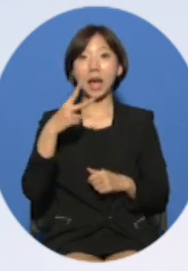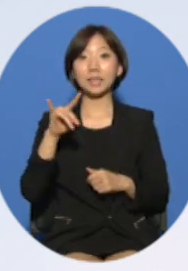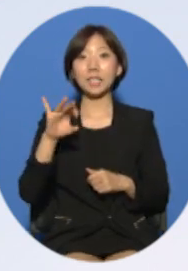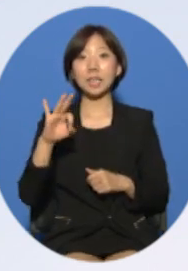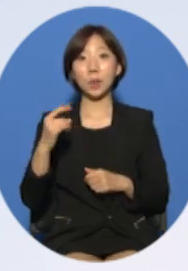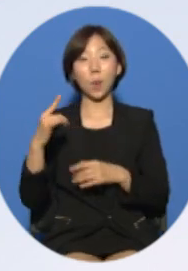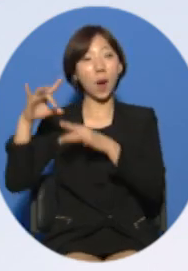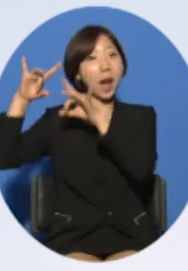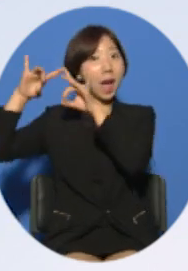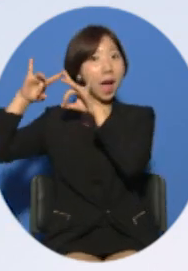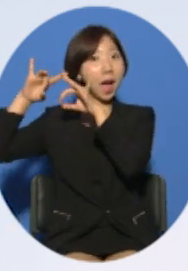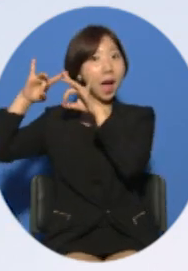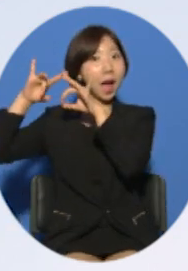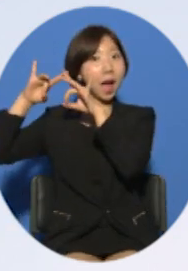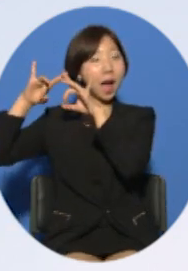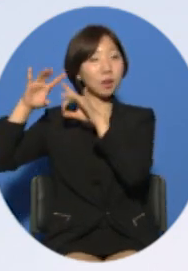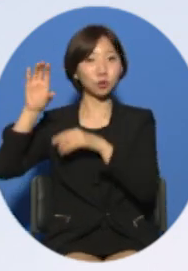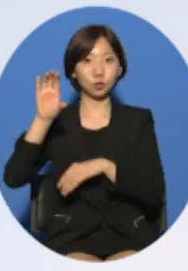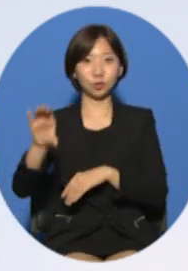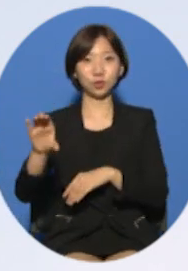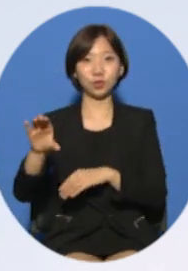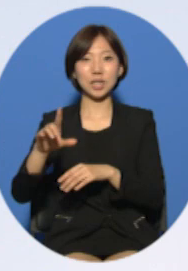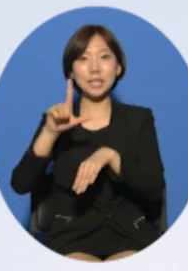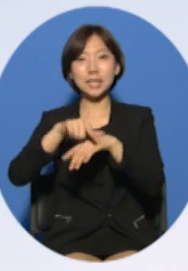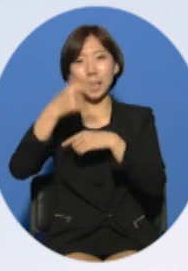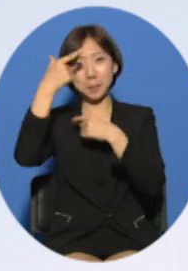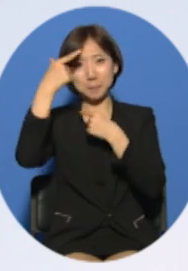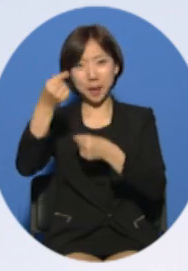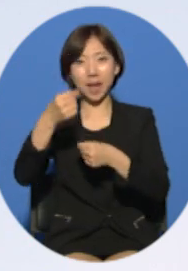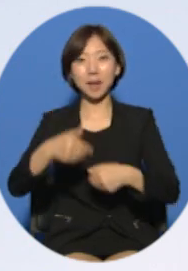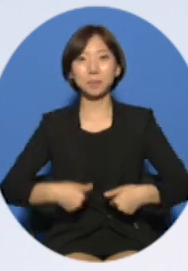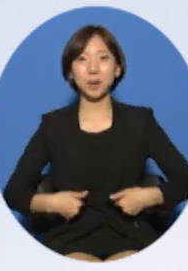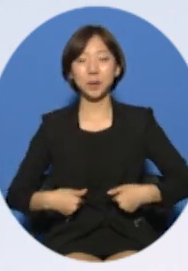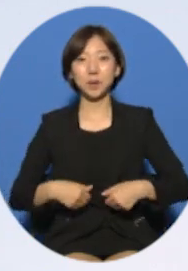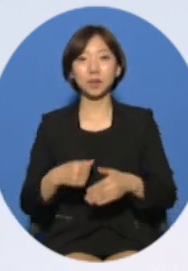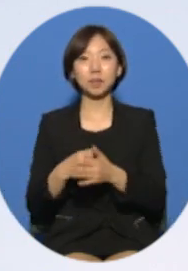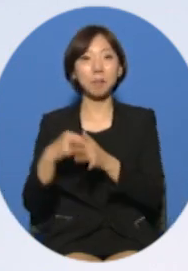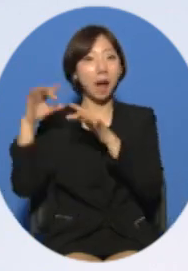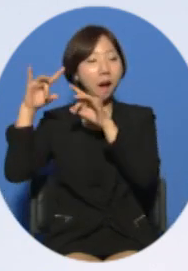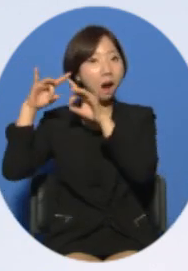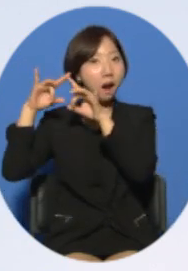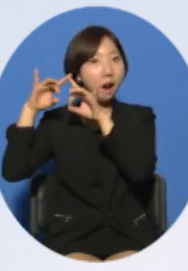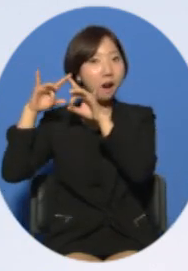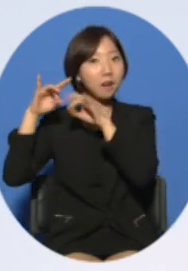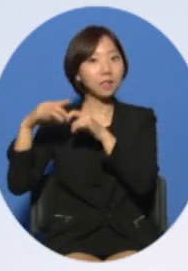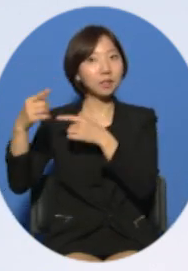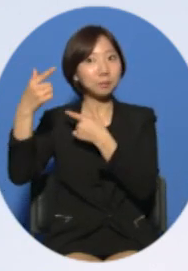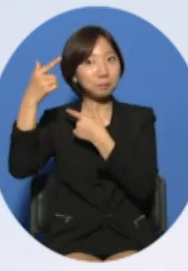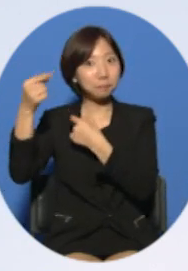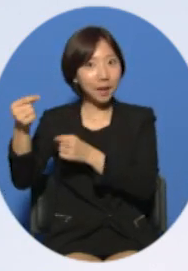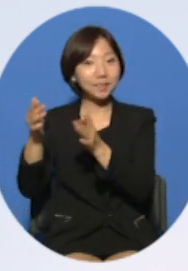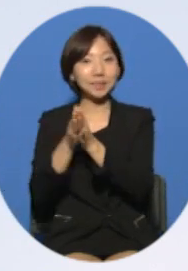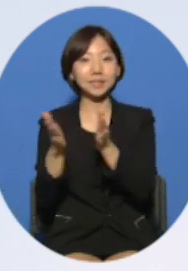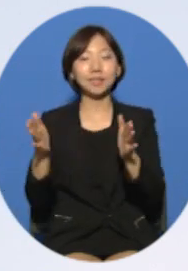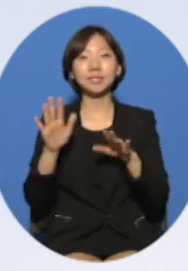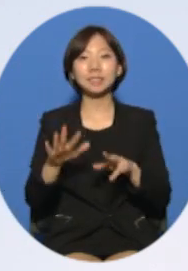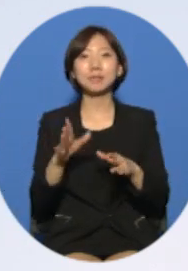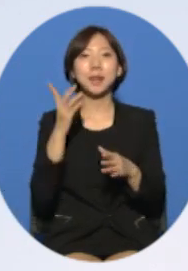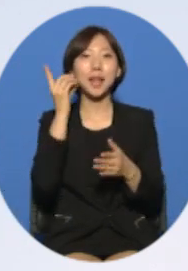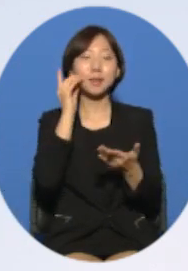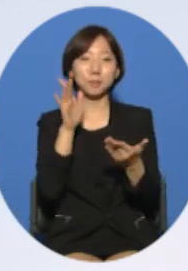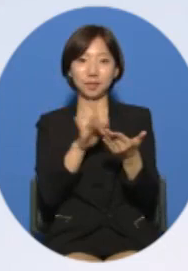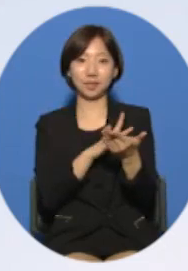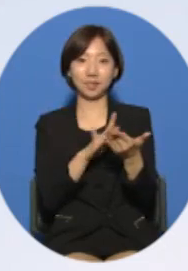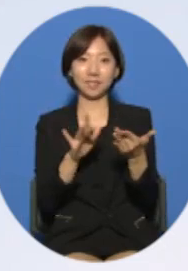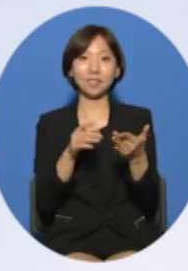라디오를 정각 6시에 해야 하니까 네. 아, 시간을 맞춰야 되는 그 15에 따라서 딱 땡 했는데 네. 지금 스마트폰이 있어서 네. 스마트폰 보고